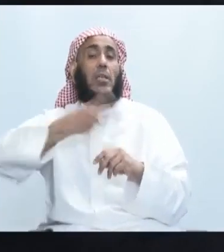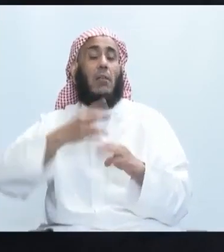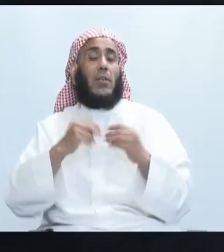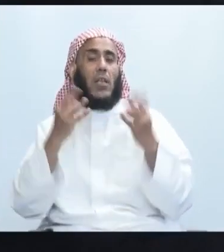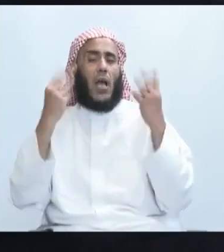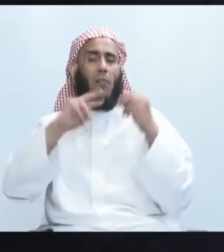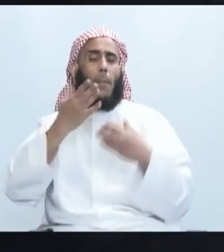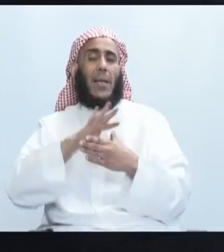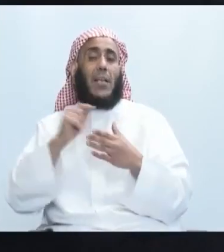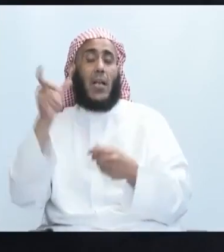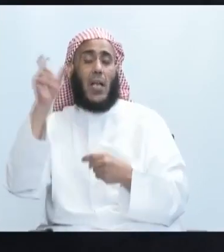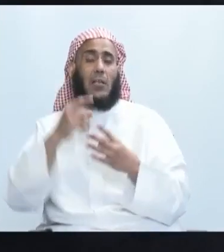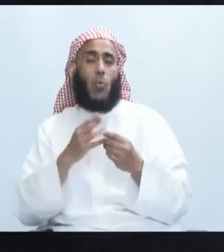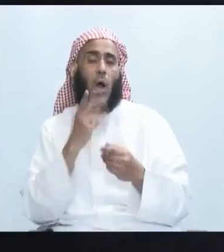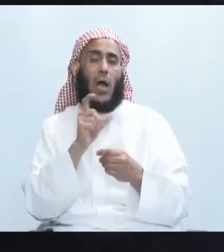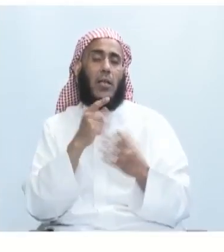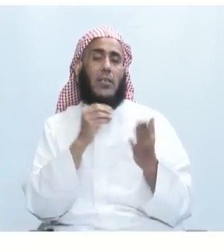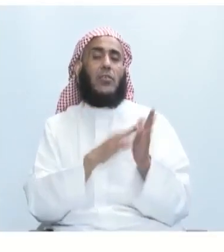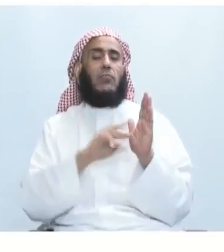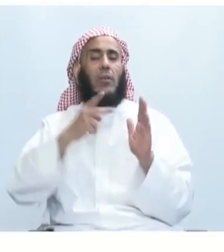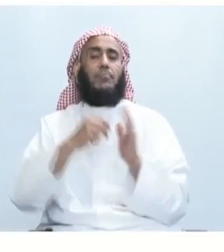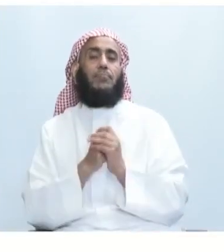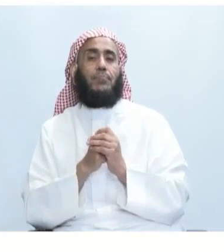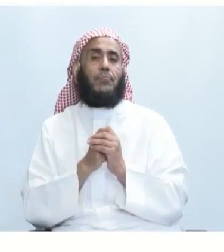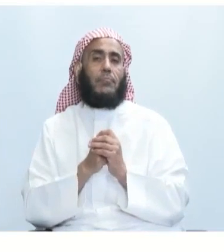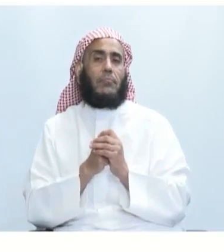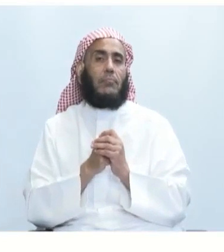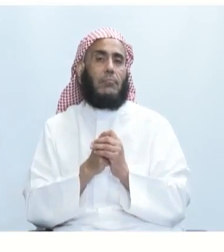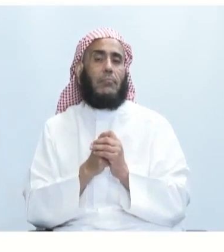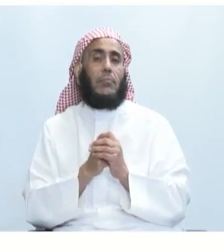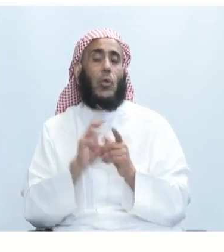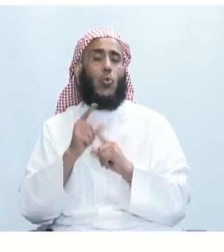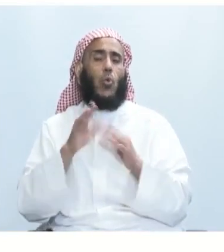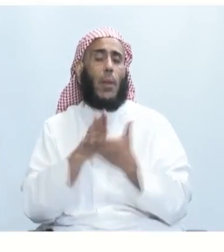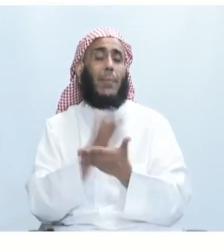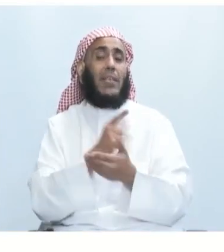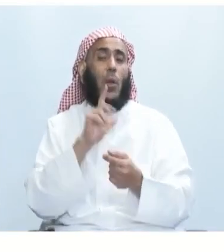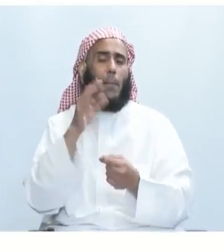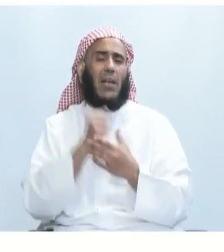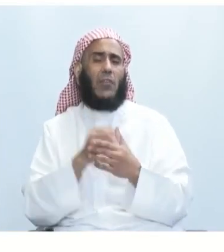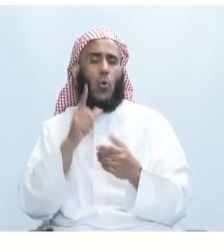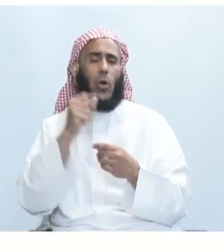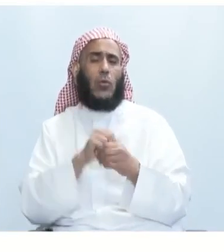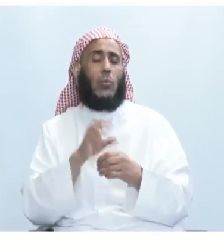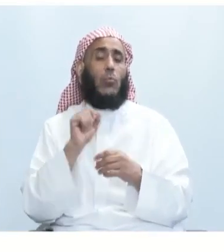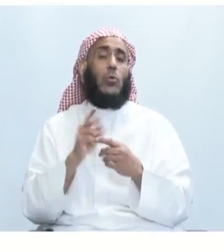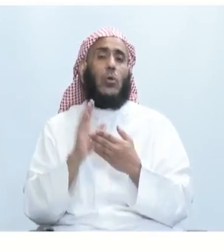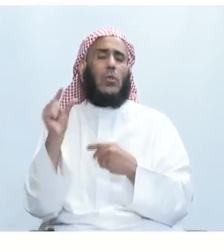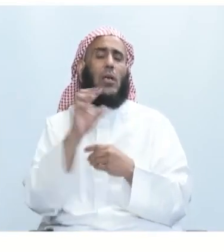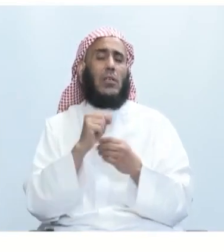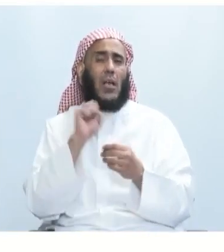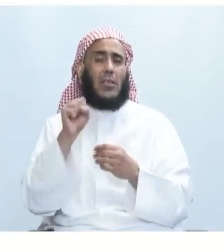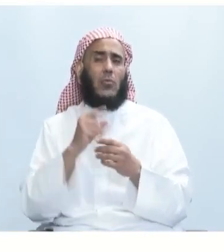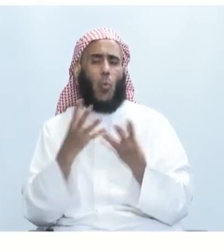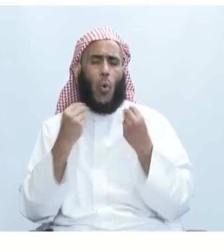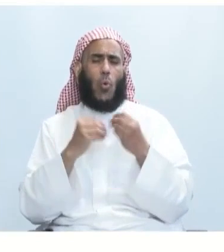الكاتب وقال النص وبين القارئ لكل مجال معرفي لغته ومصطلحاته الخاصه هنا اسرد اكثر